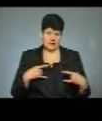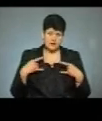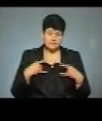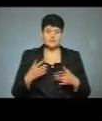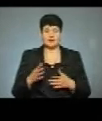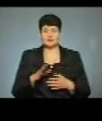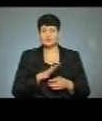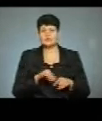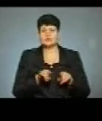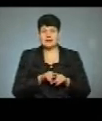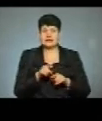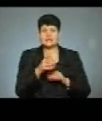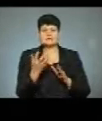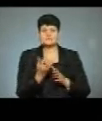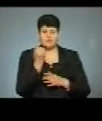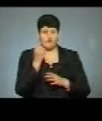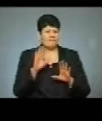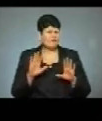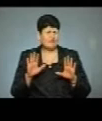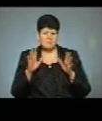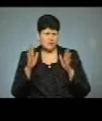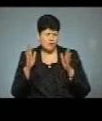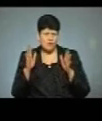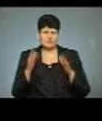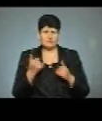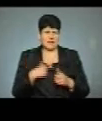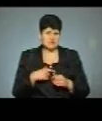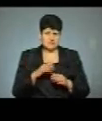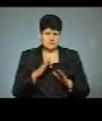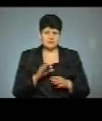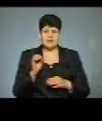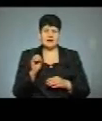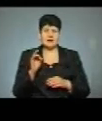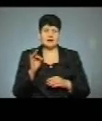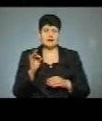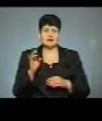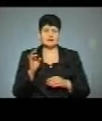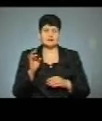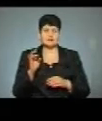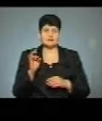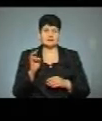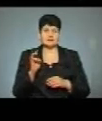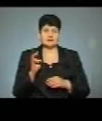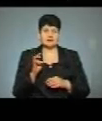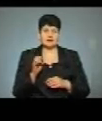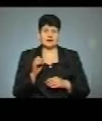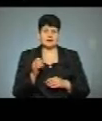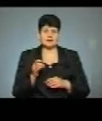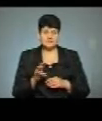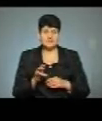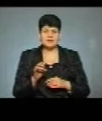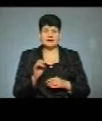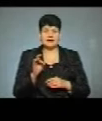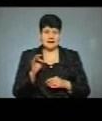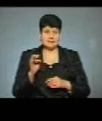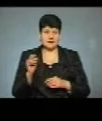так, їх виявив випадково, несподівано для себе рентген. Але підґрунтя для